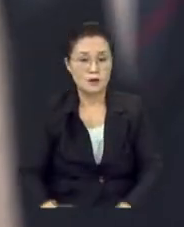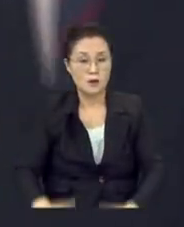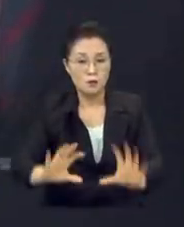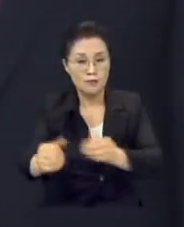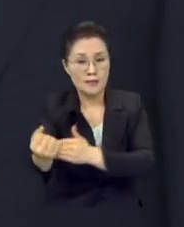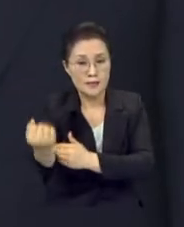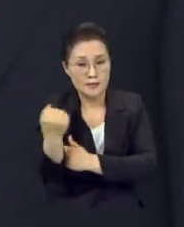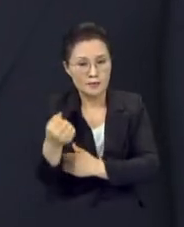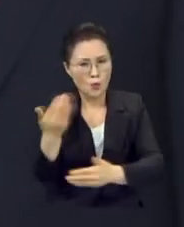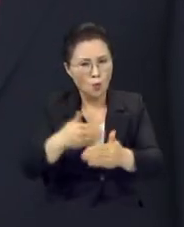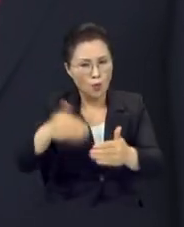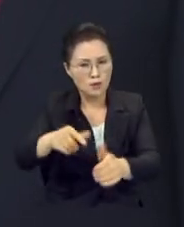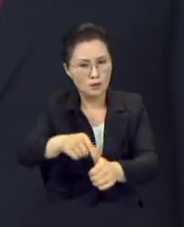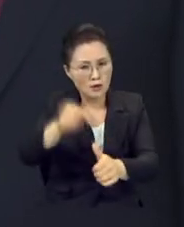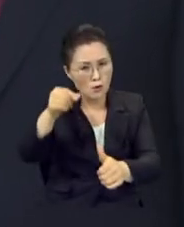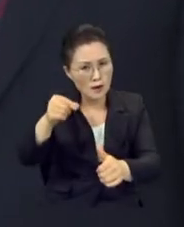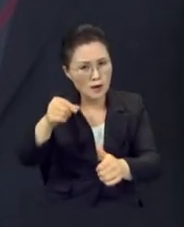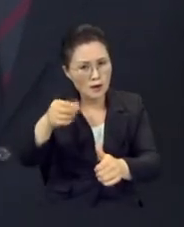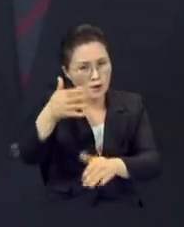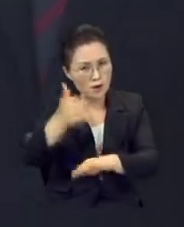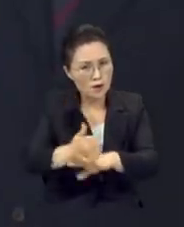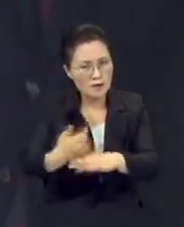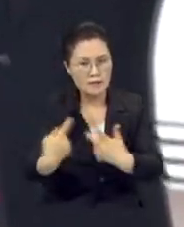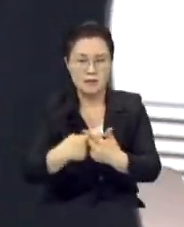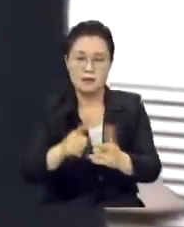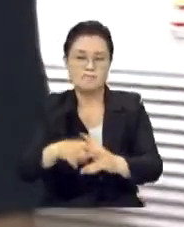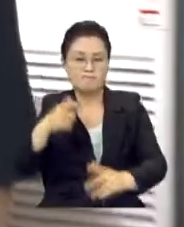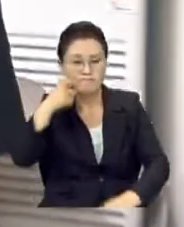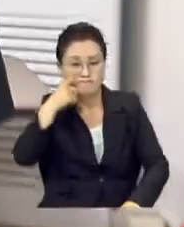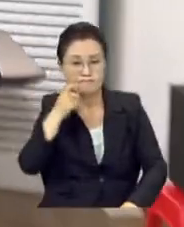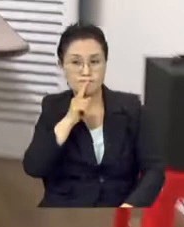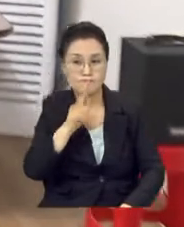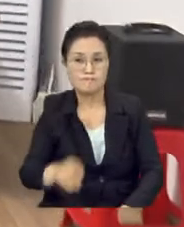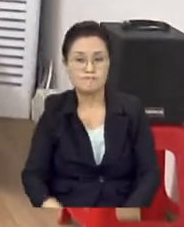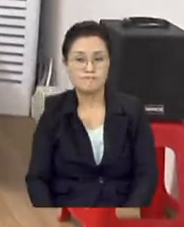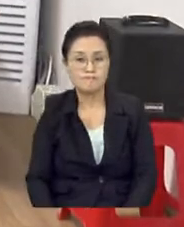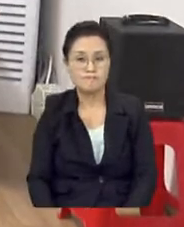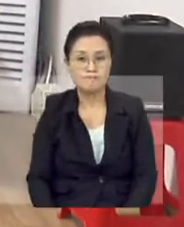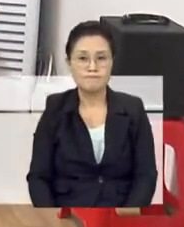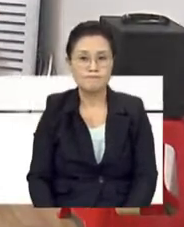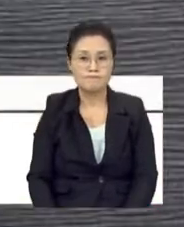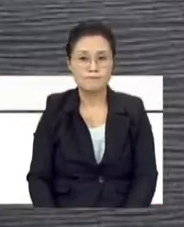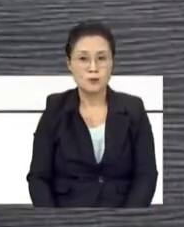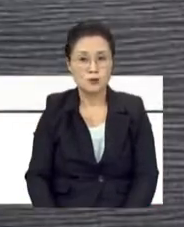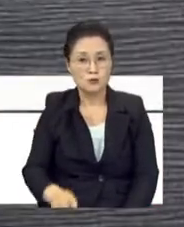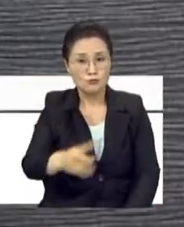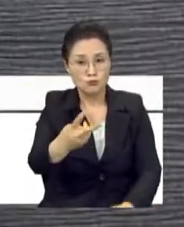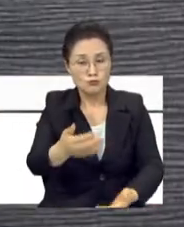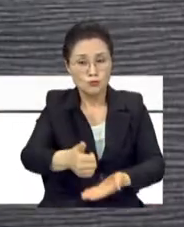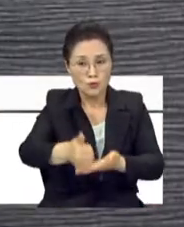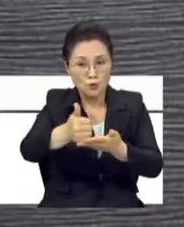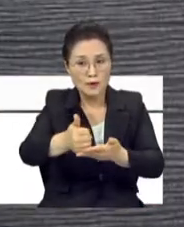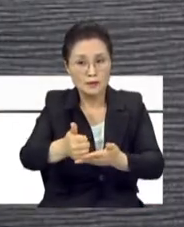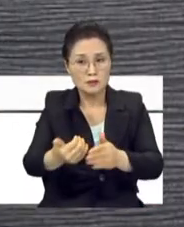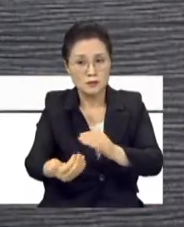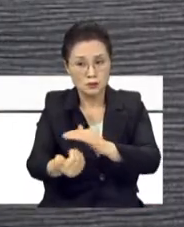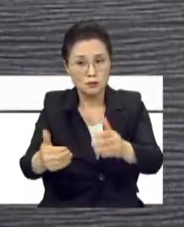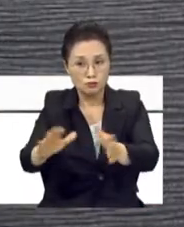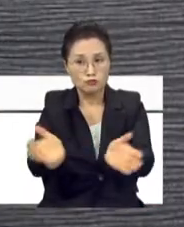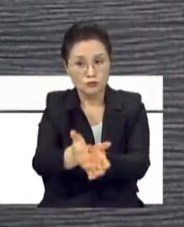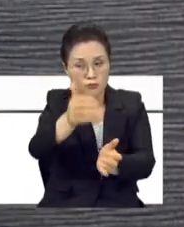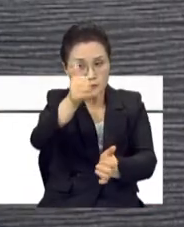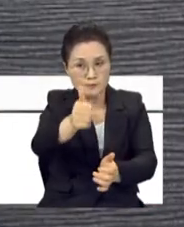국민 n 공천 결과를 납득할 수 없다는 겁니다 두 청년 분 순과 지자 분 들의